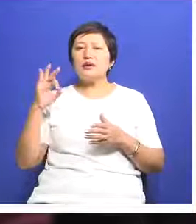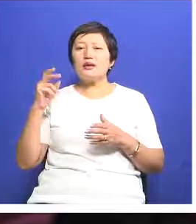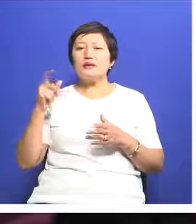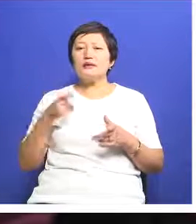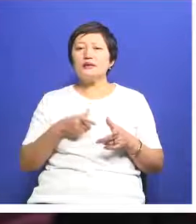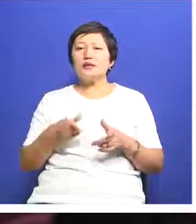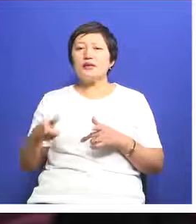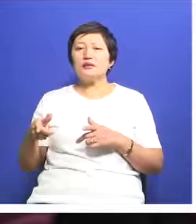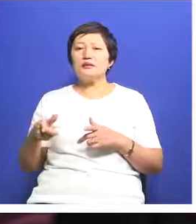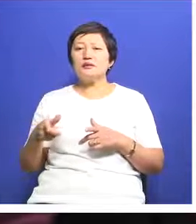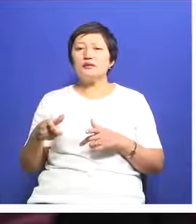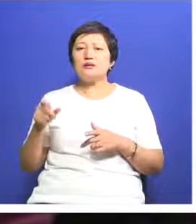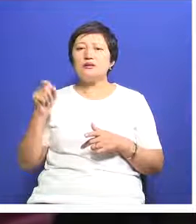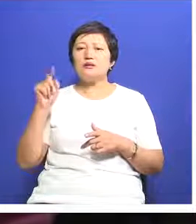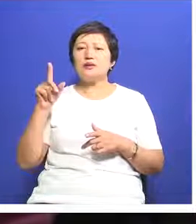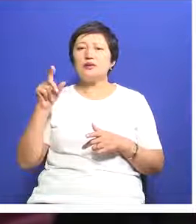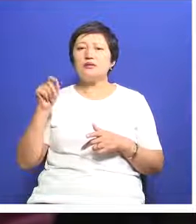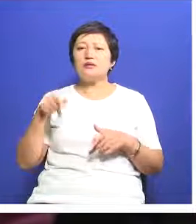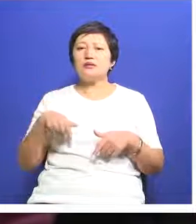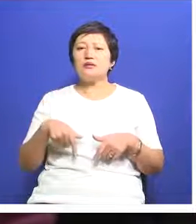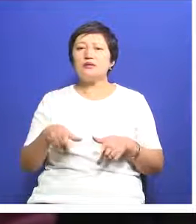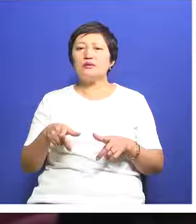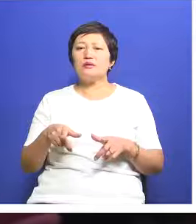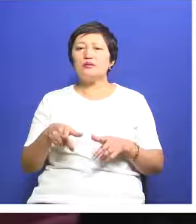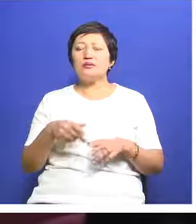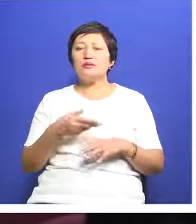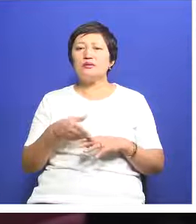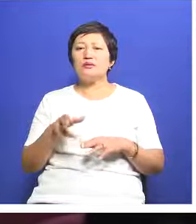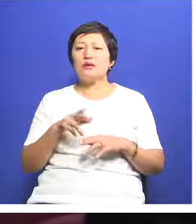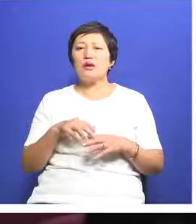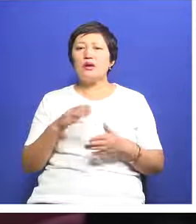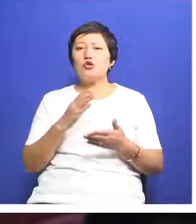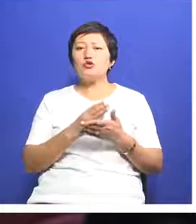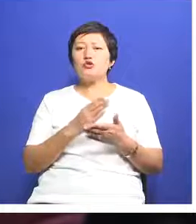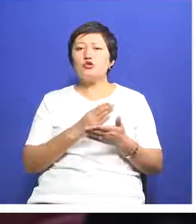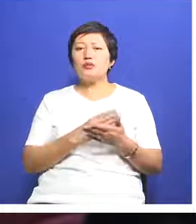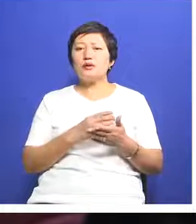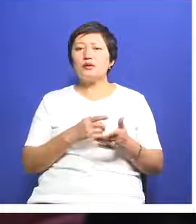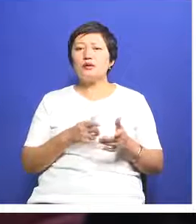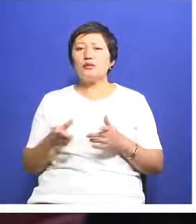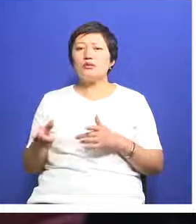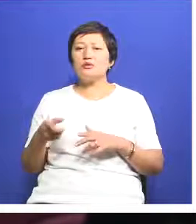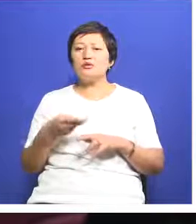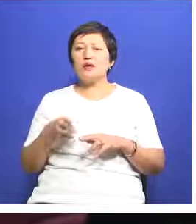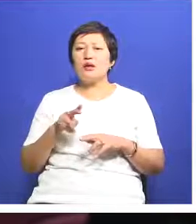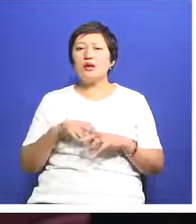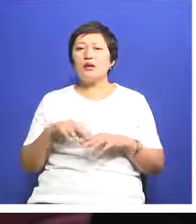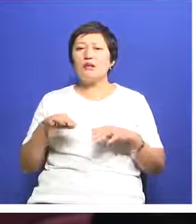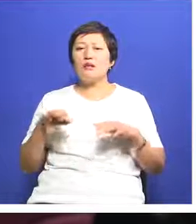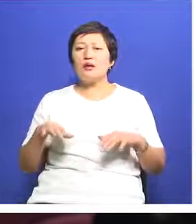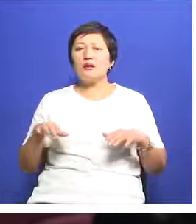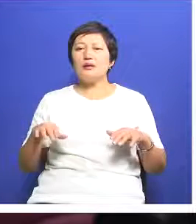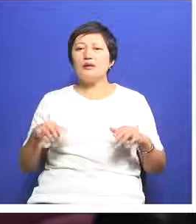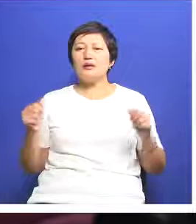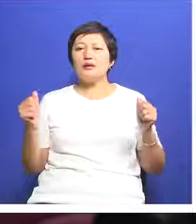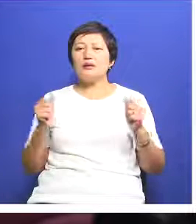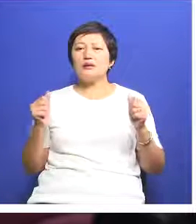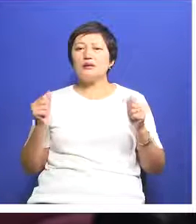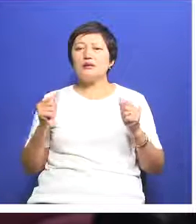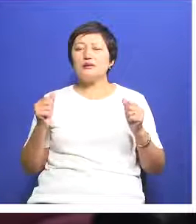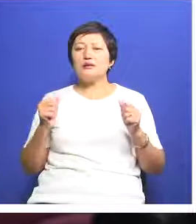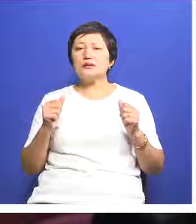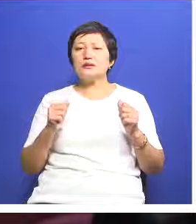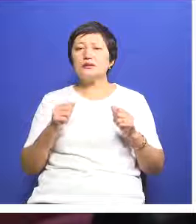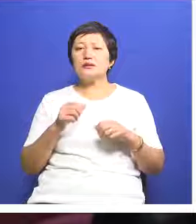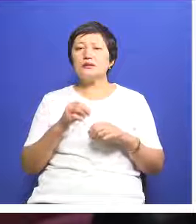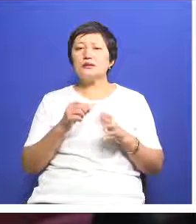әзірле жарықтандыру мен тротуарын. Түсінікті. Жоспарға қос. Балаларымыз қыс келгенше сағат 7-те шығады,